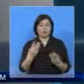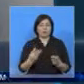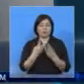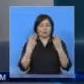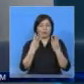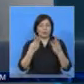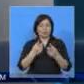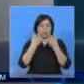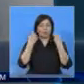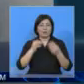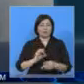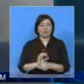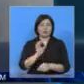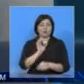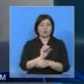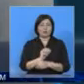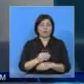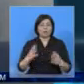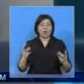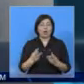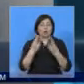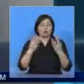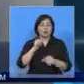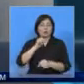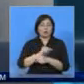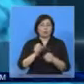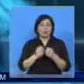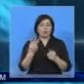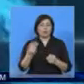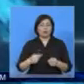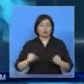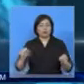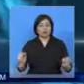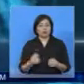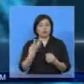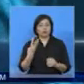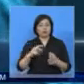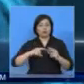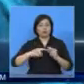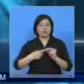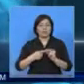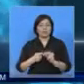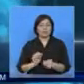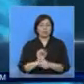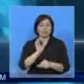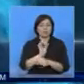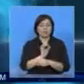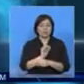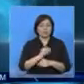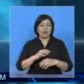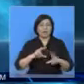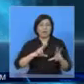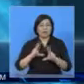шыққан туралы хабарлама түскен. Қызыл жалында ауыздықтауға 13 адам құтқарушы мен 4 техника жөнелтілді. Абырой болғанда